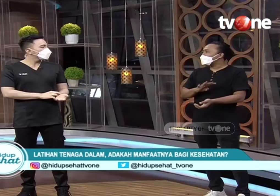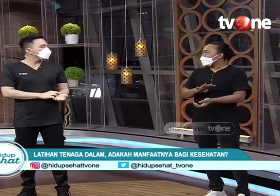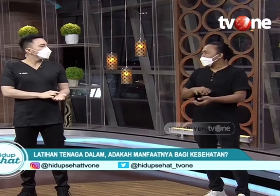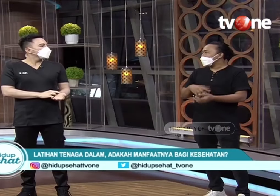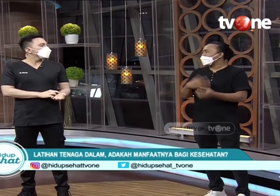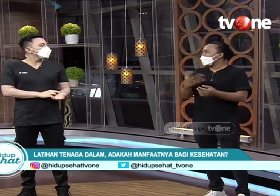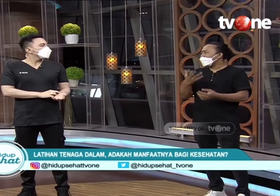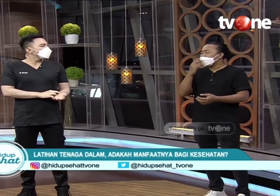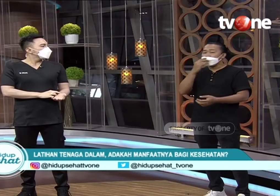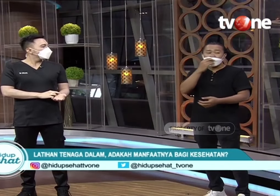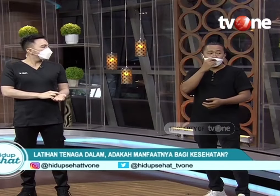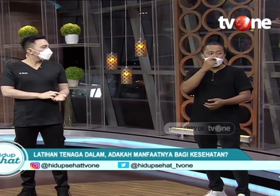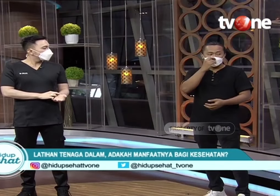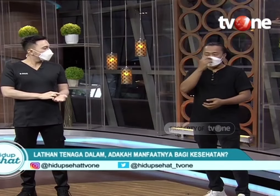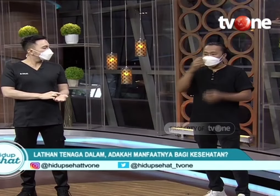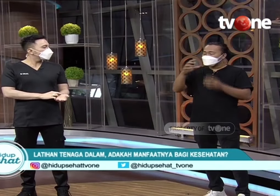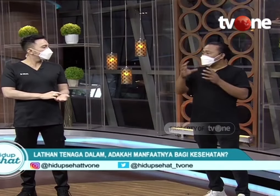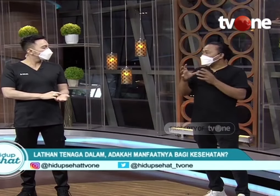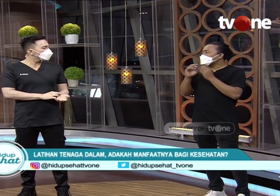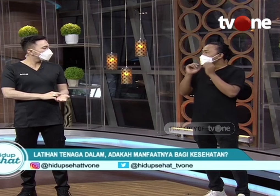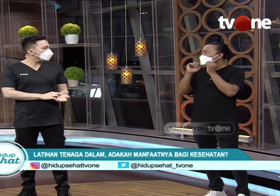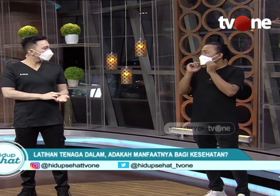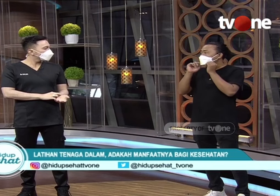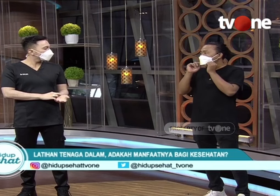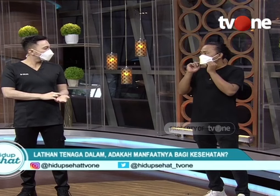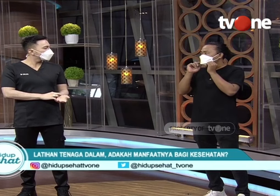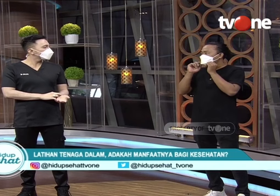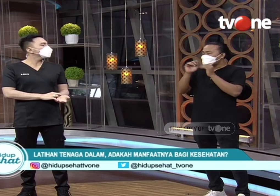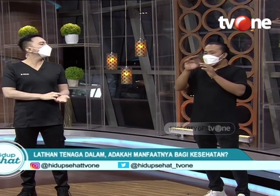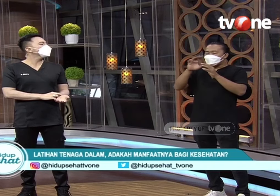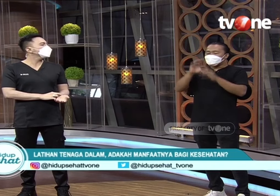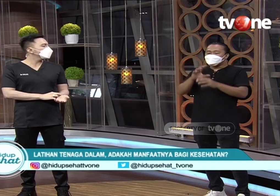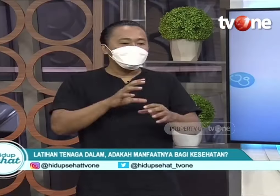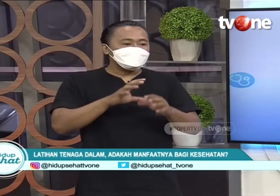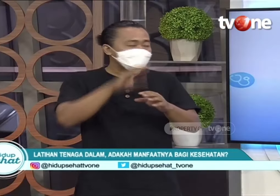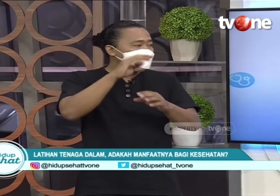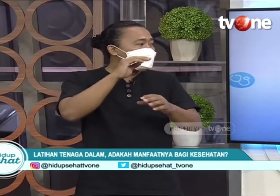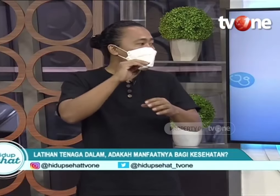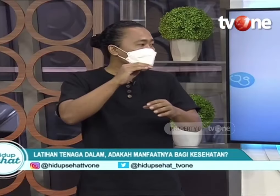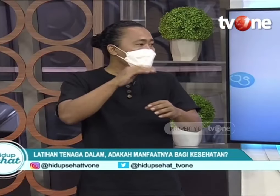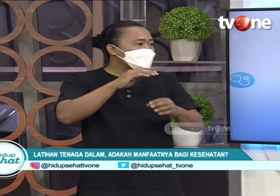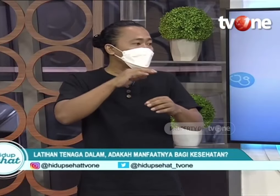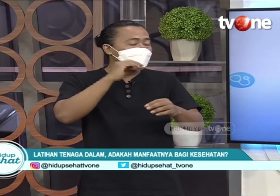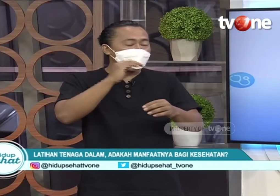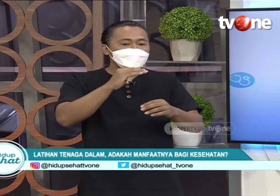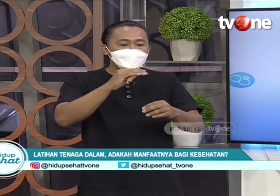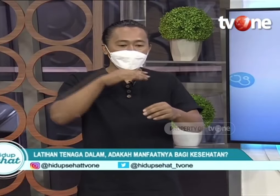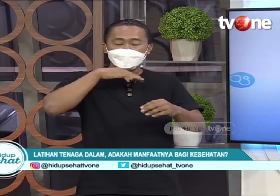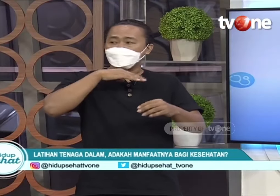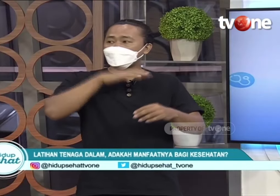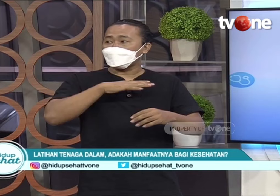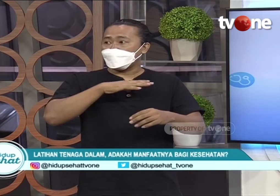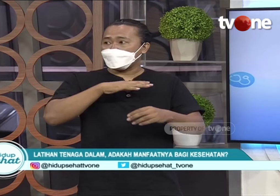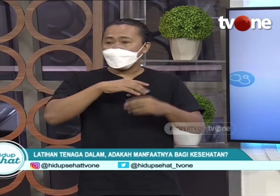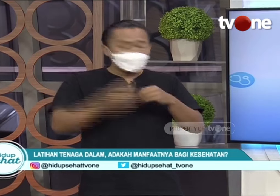menjadi 4 menjadi 6 menjadi Del sesuai dengan kemampuan kita lah Adapun ketika tidak mampu cara menurunkannya bukan